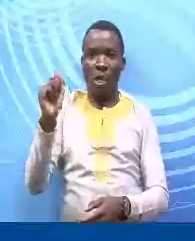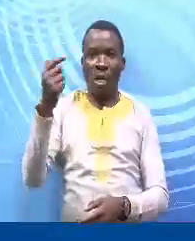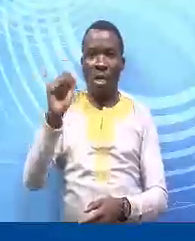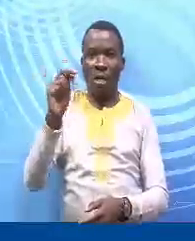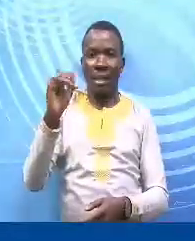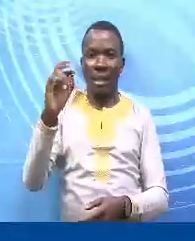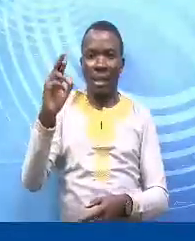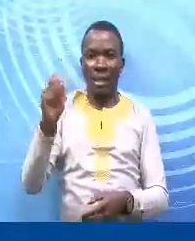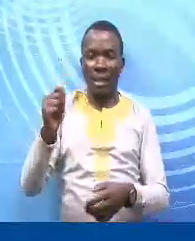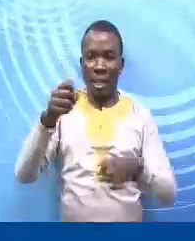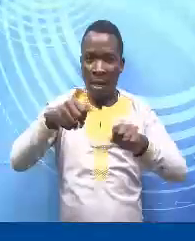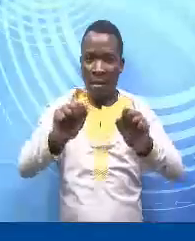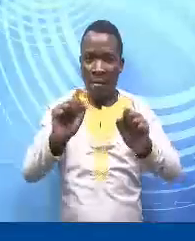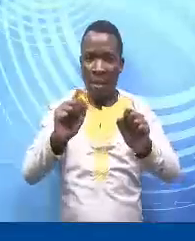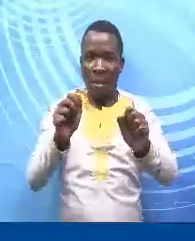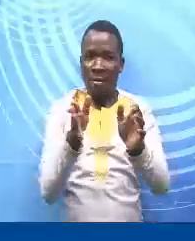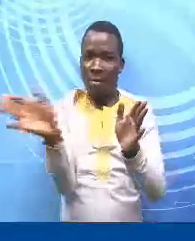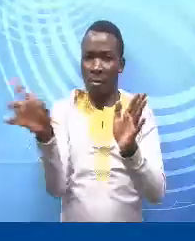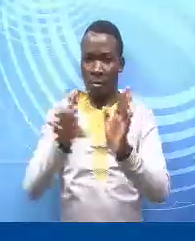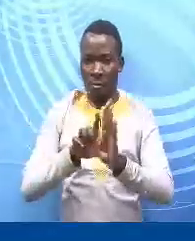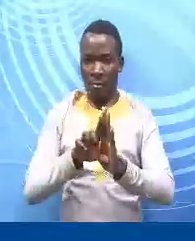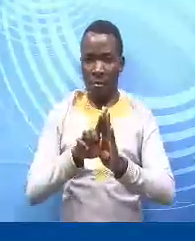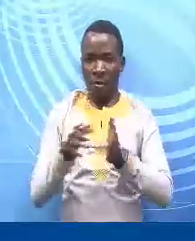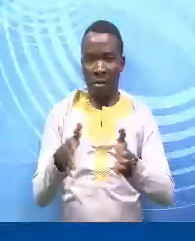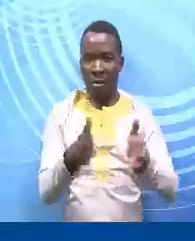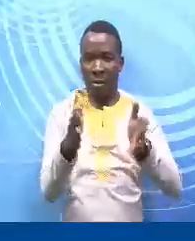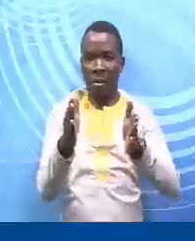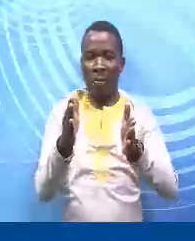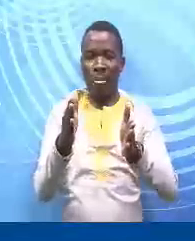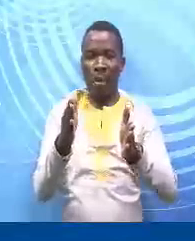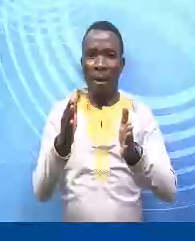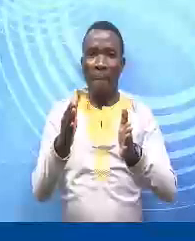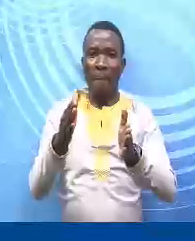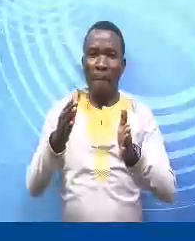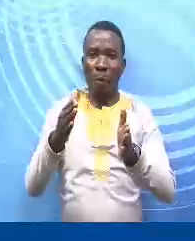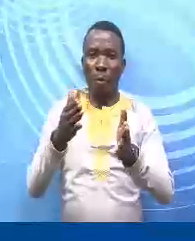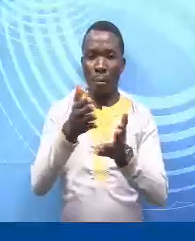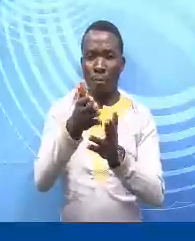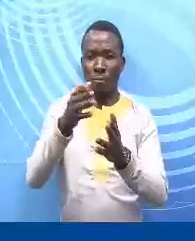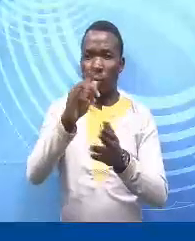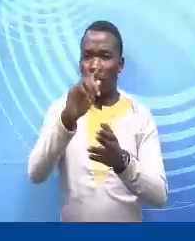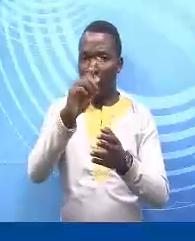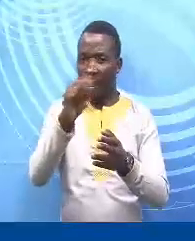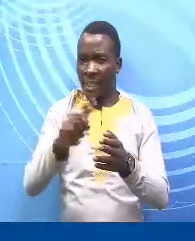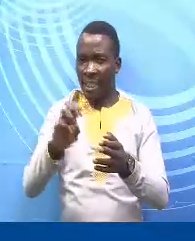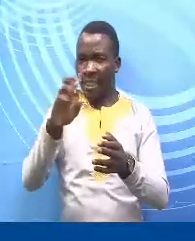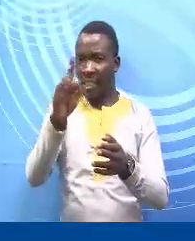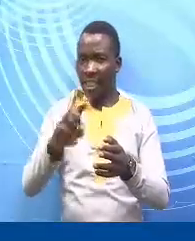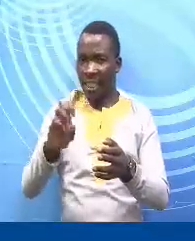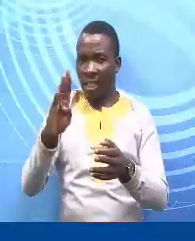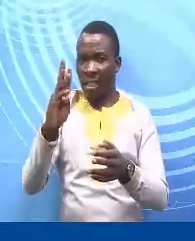majwi kutubahiriza amategeko y'umuhanda. Crossing ni ahantu abanyamaguru bambukira, hanyuma hakaba